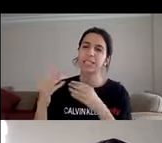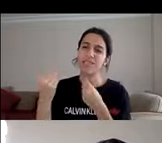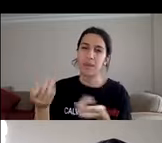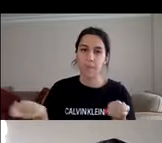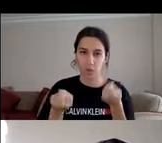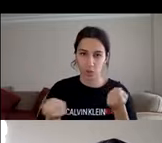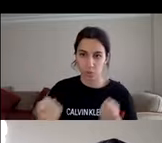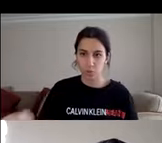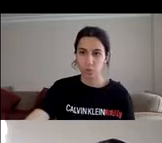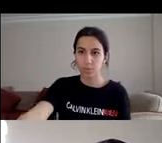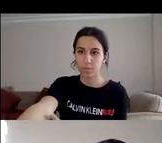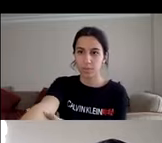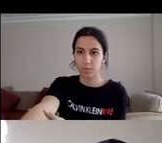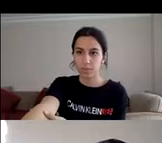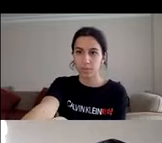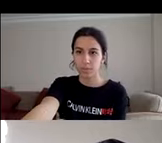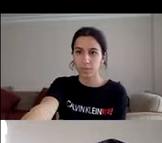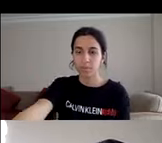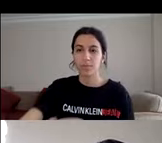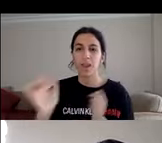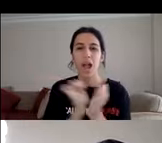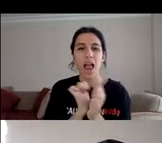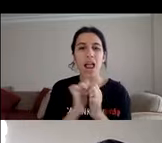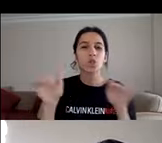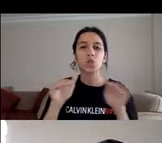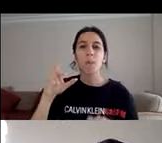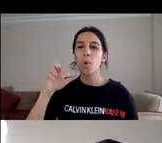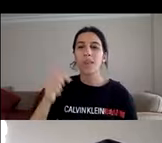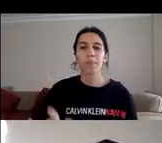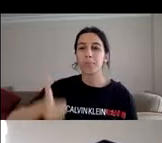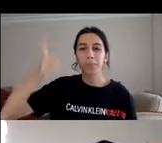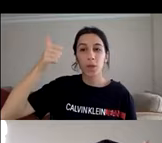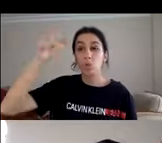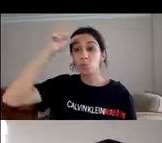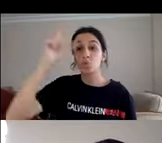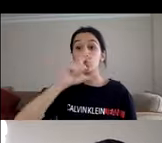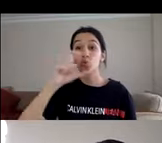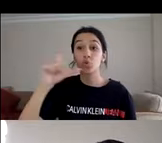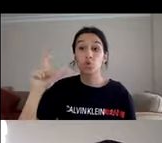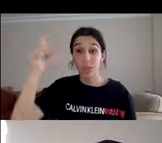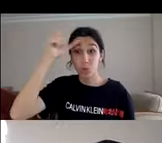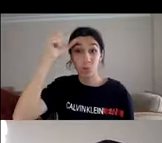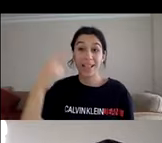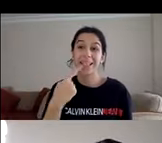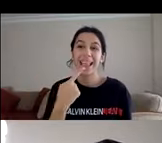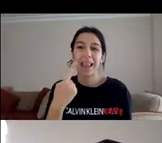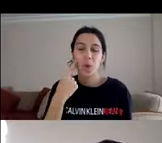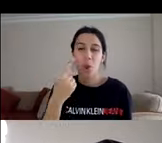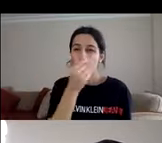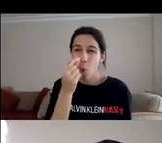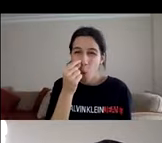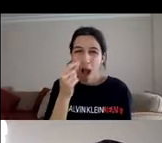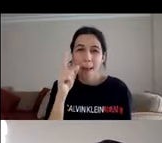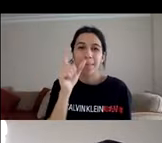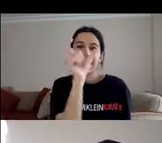çalışıyoruz. Aile ve Sosyal Politikalar Bakanlığı Türkçe daha kolay anlaşılabilecek bir kontrol